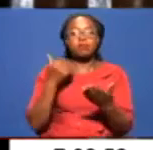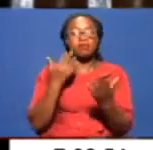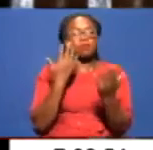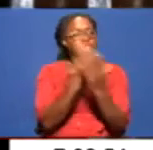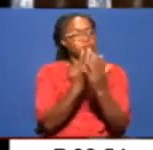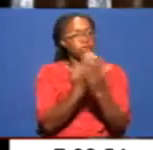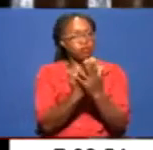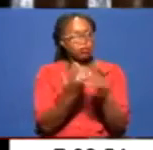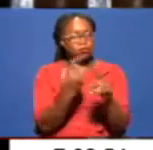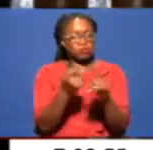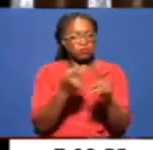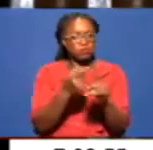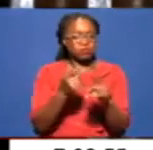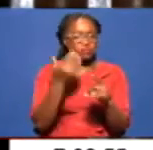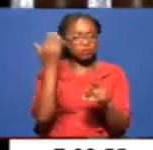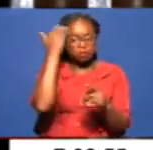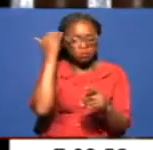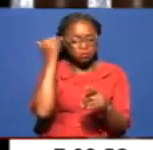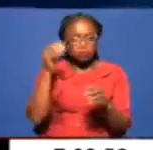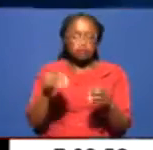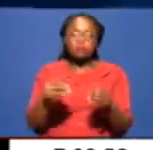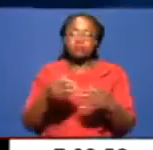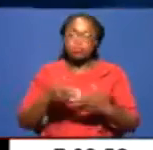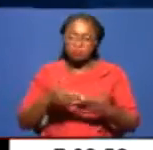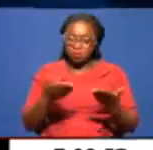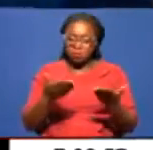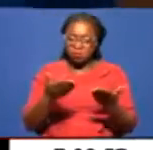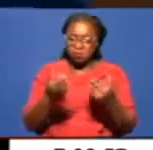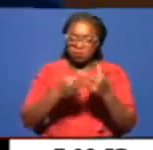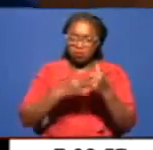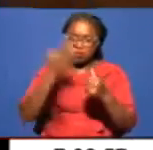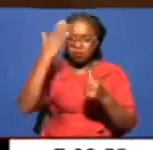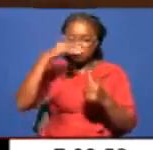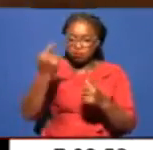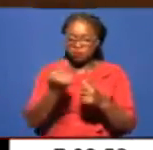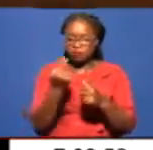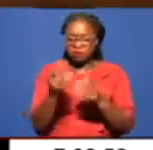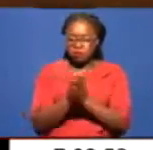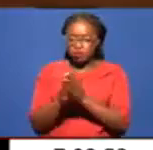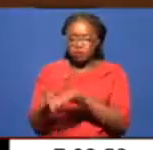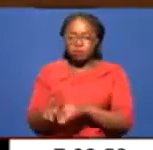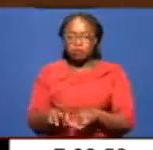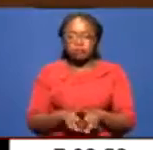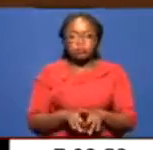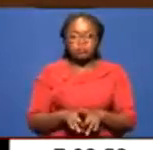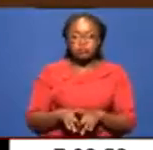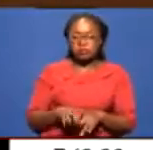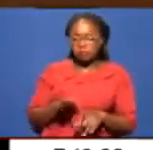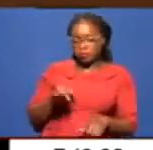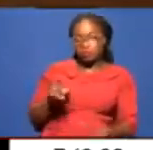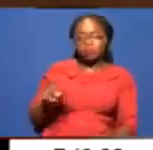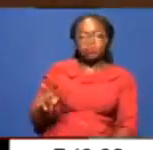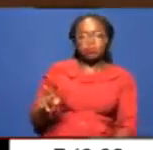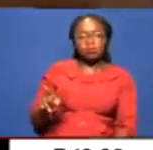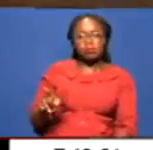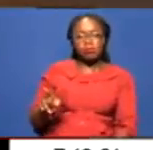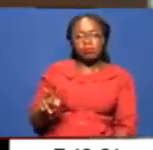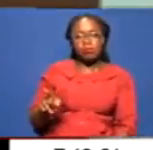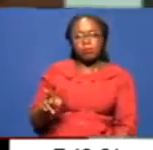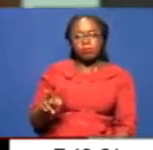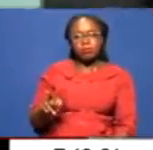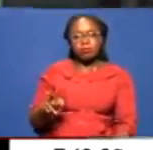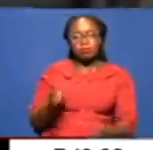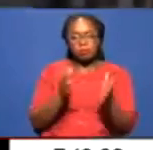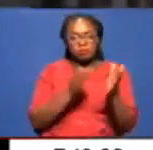mahakama iliwakubalia siku 8 pekee. Wakati huo, Anwangoi Nduta ameshtakiwa kwa kosa la njama